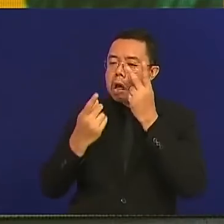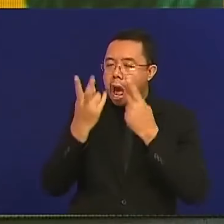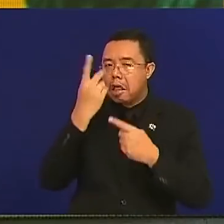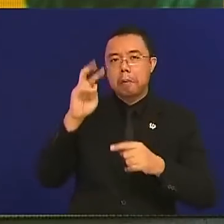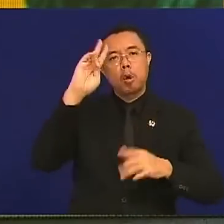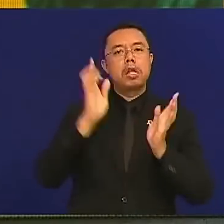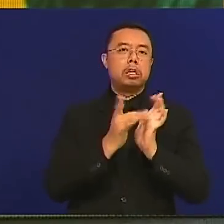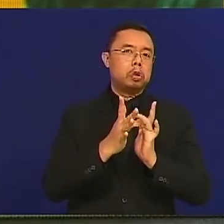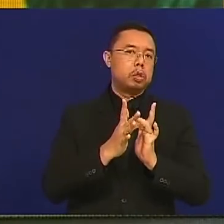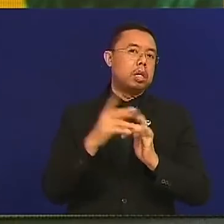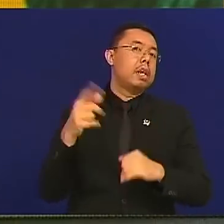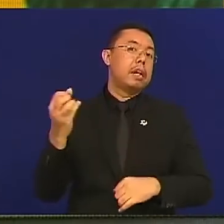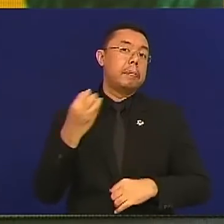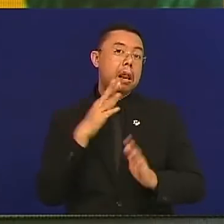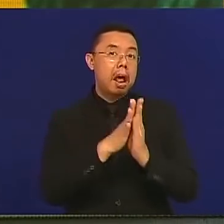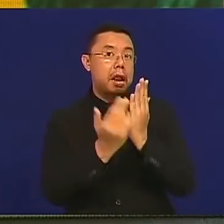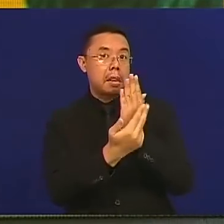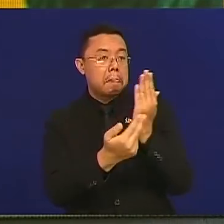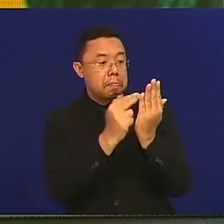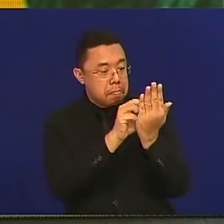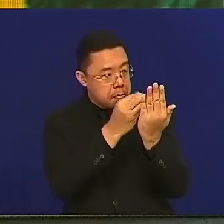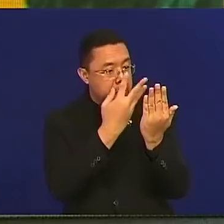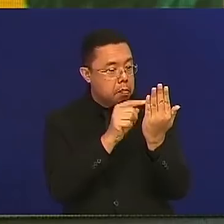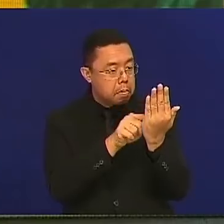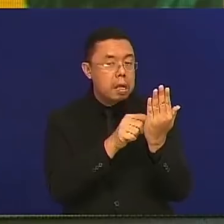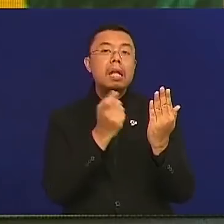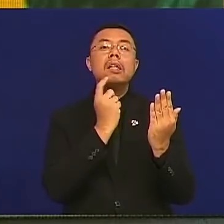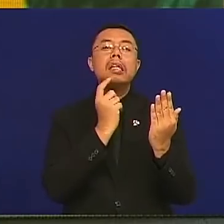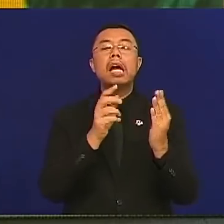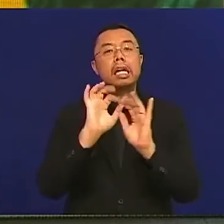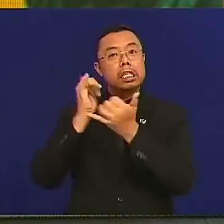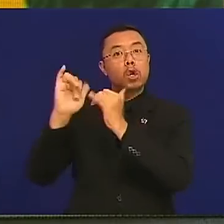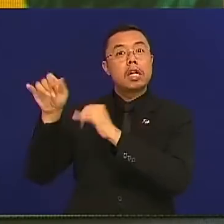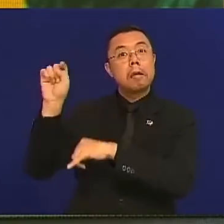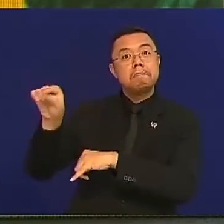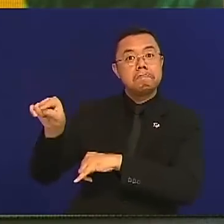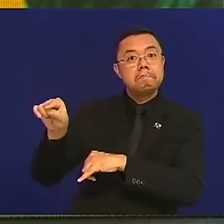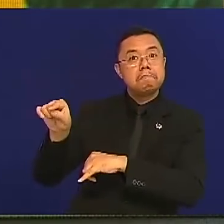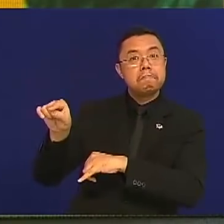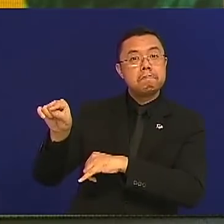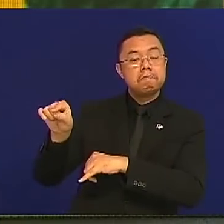Dan dari apa yang dikatakan oleh Alkitab mengenai Yerusalem itu,